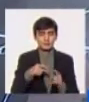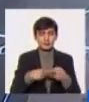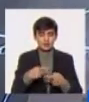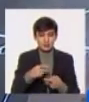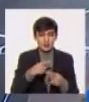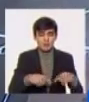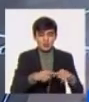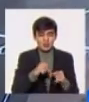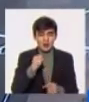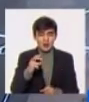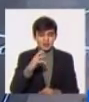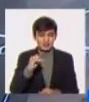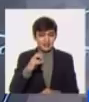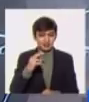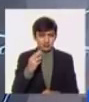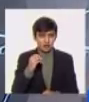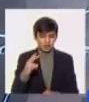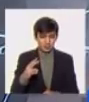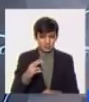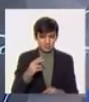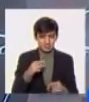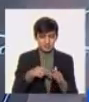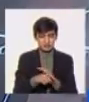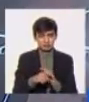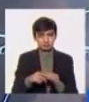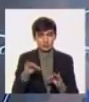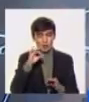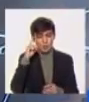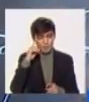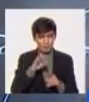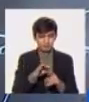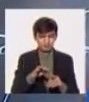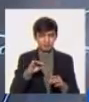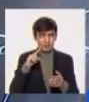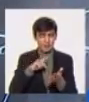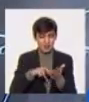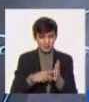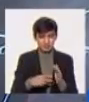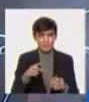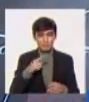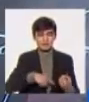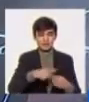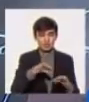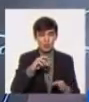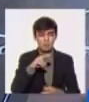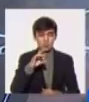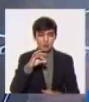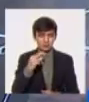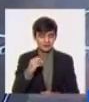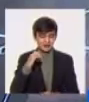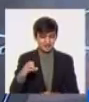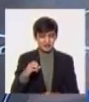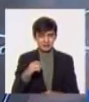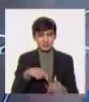консалтинговая компания Accenture. Сфера деятельности – стратегическое планирование и оптимизация бизнес-процессов. Выручка за